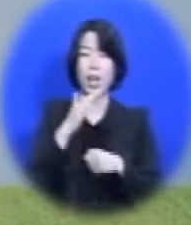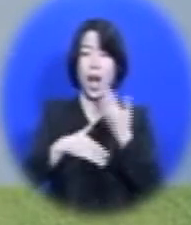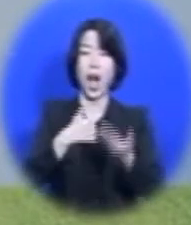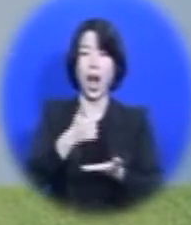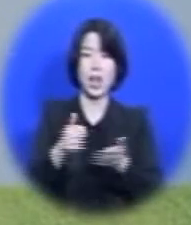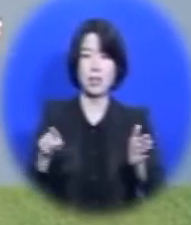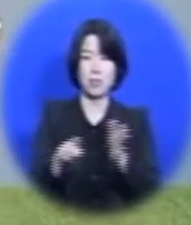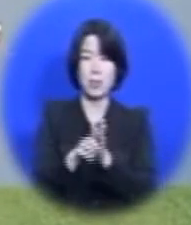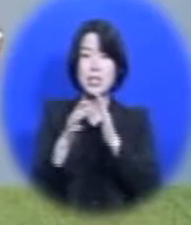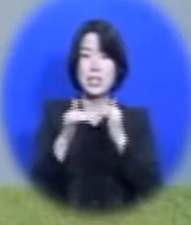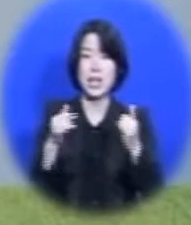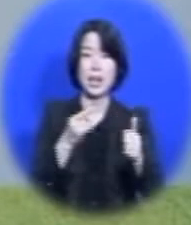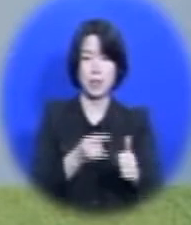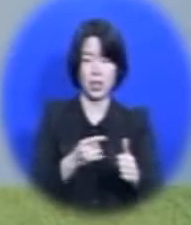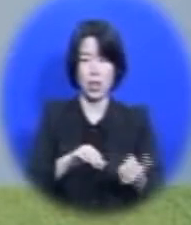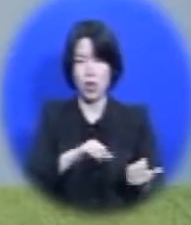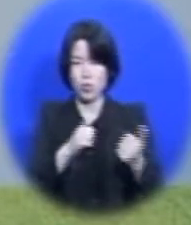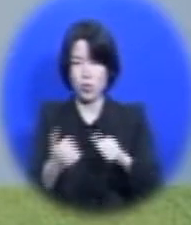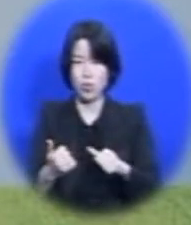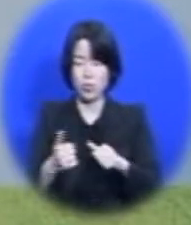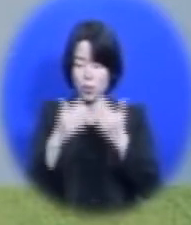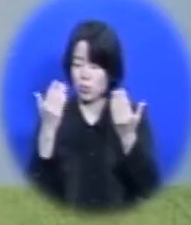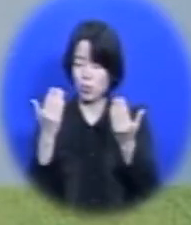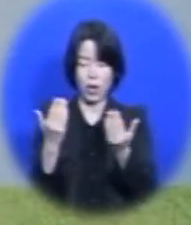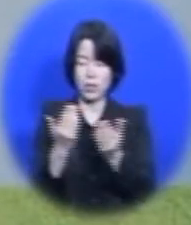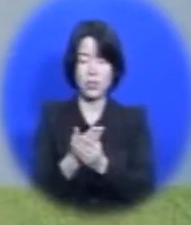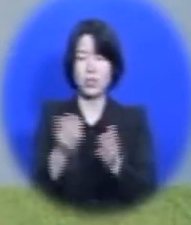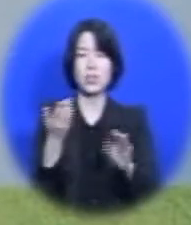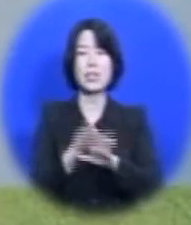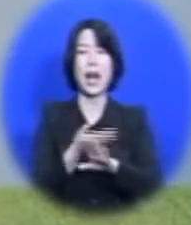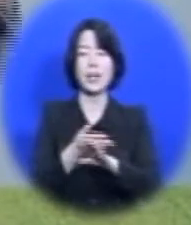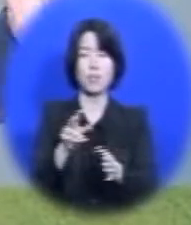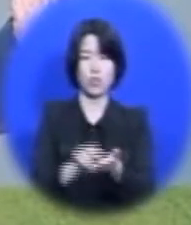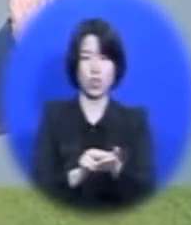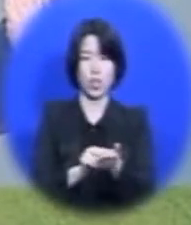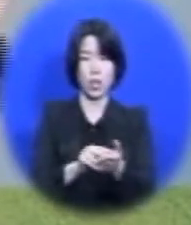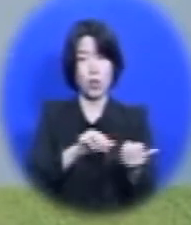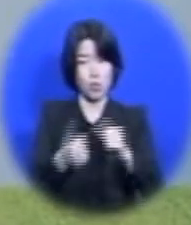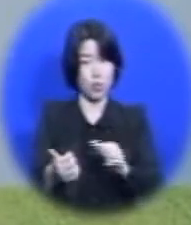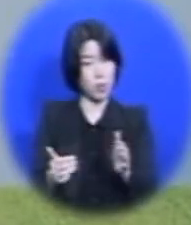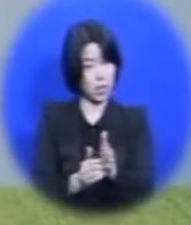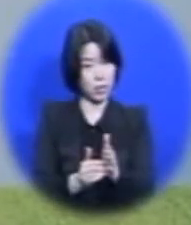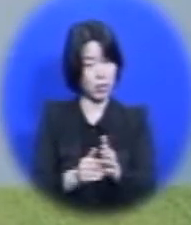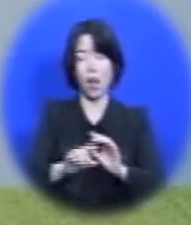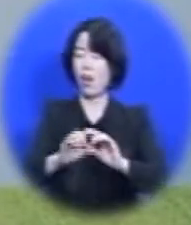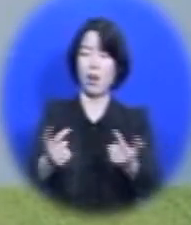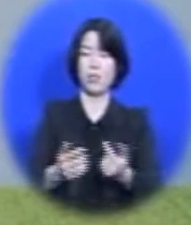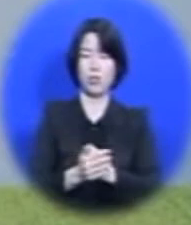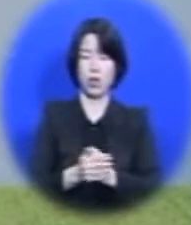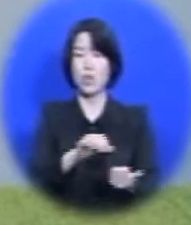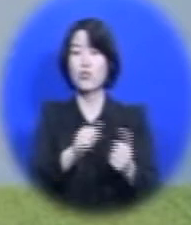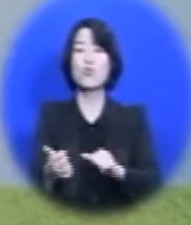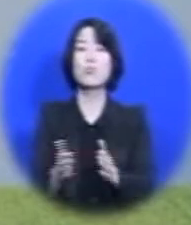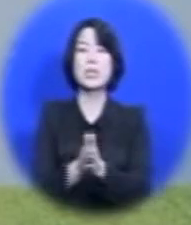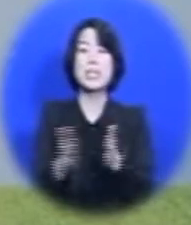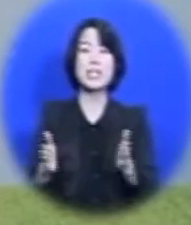하나님을 믿는 사람에게는 죽음은 전혀 다른 문제가 됩니다. 죽으면 끝인가? 아닙니다. 죽음이